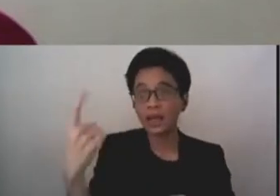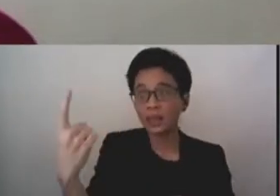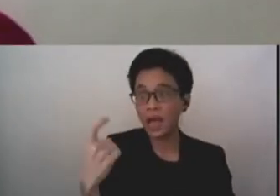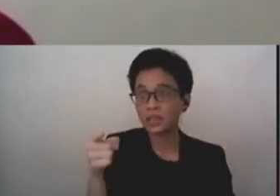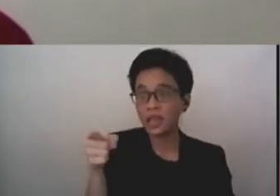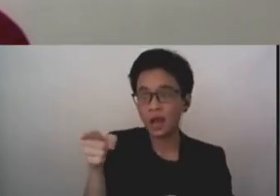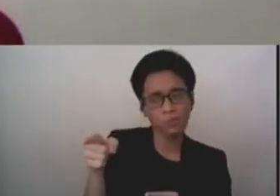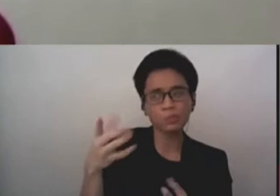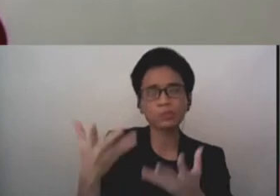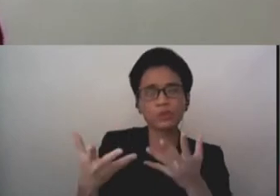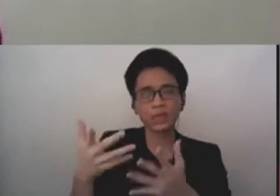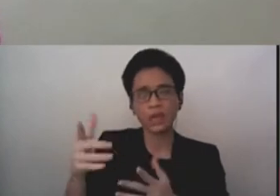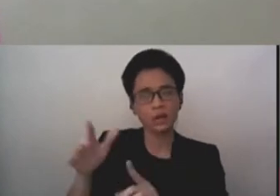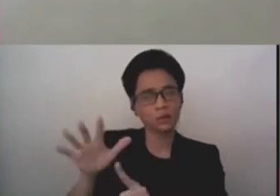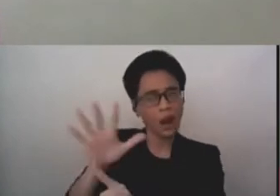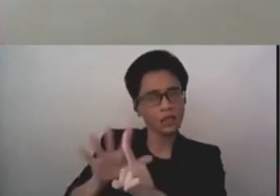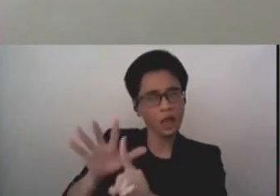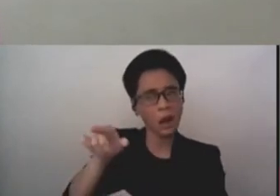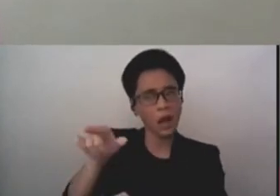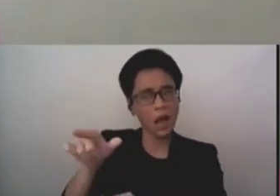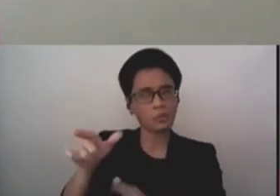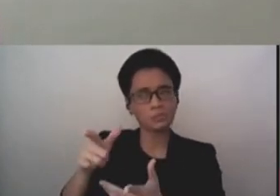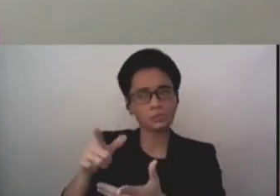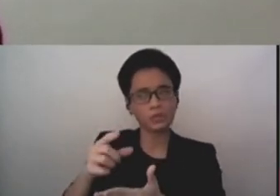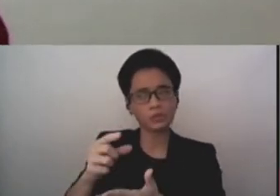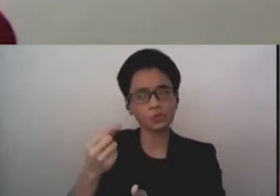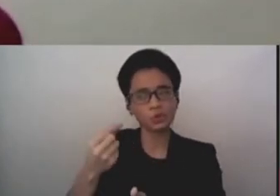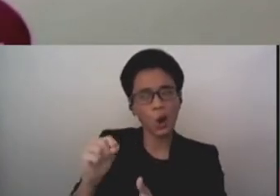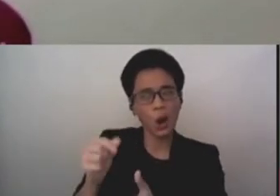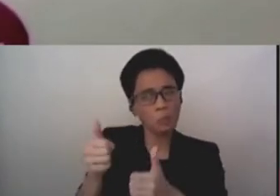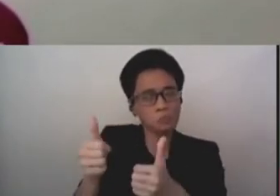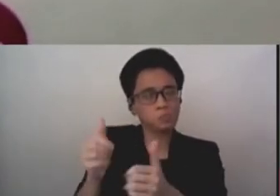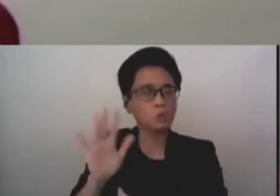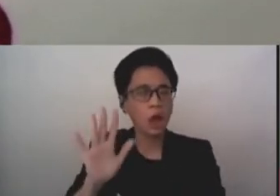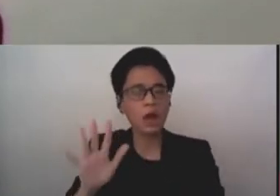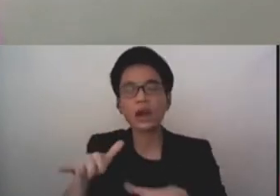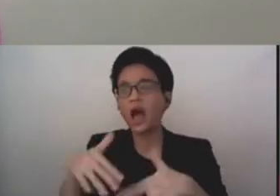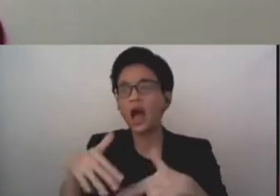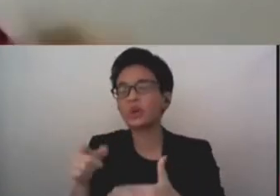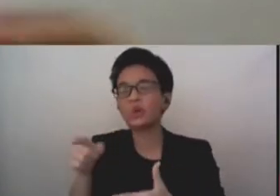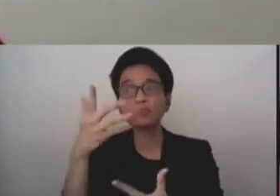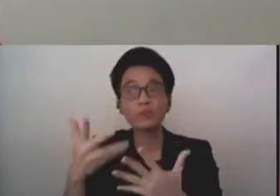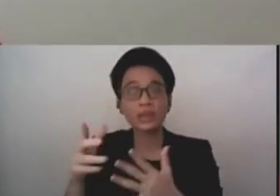mungkin bukan dari yang misalnya cuma